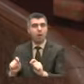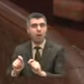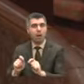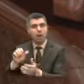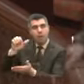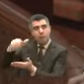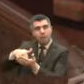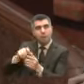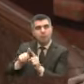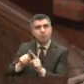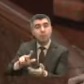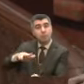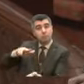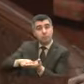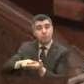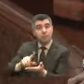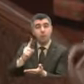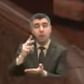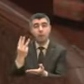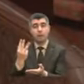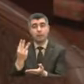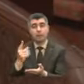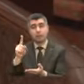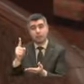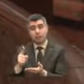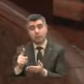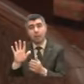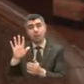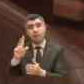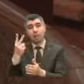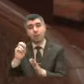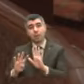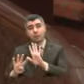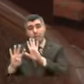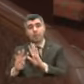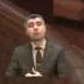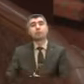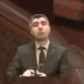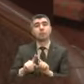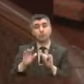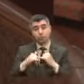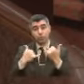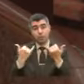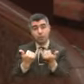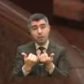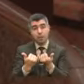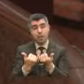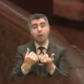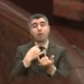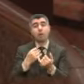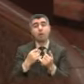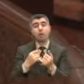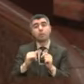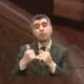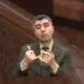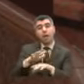موافقة البيئية بتاريخ 31 مايو 2019، اجتمعت اللجنة الإقليمية للمقالع بتاريخ 18 يونيو 2019 بالمقر ديال